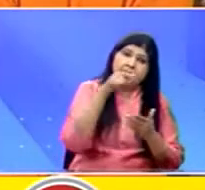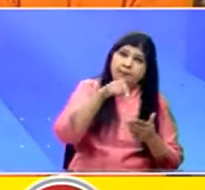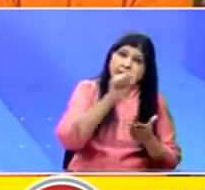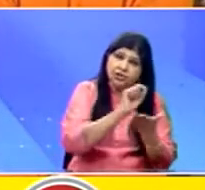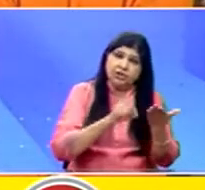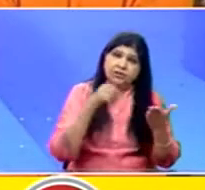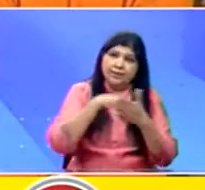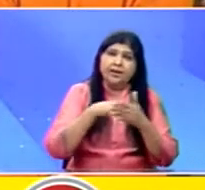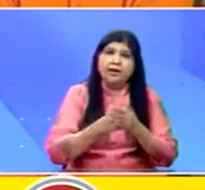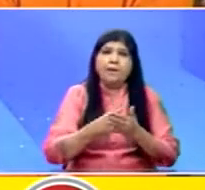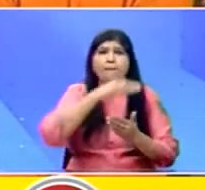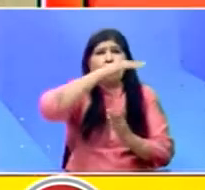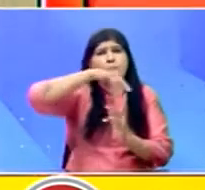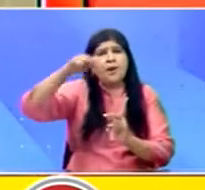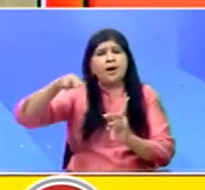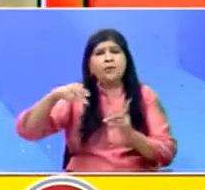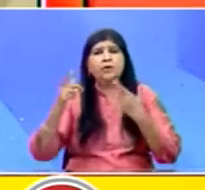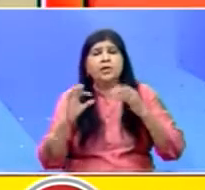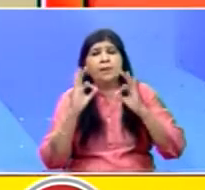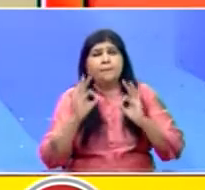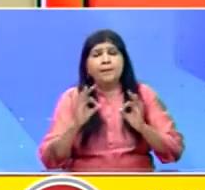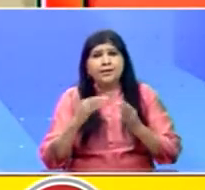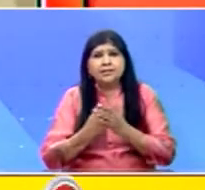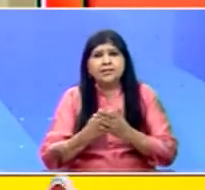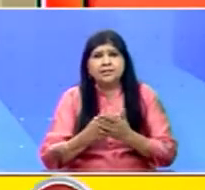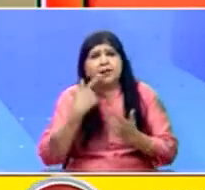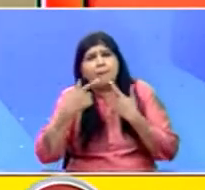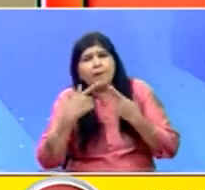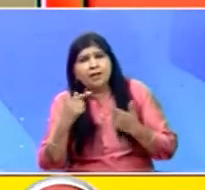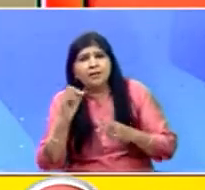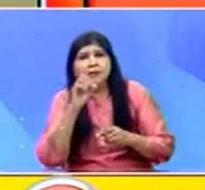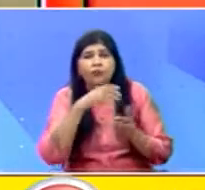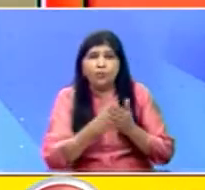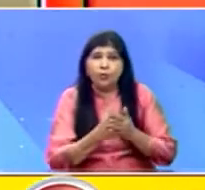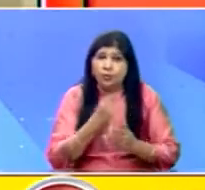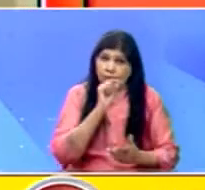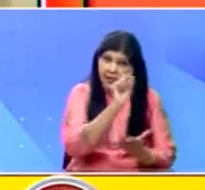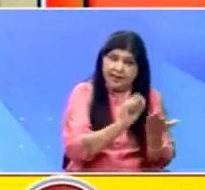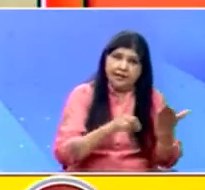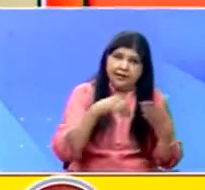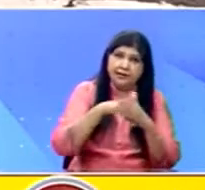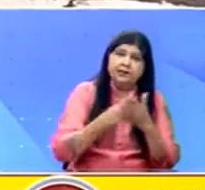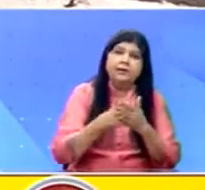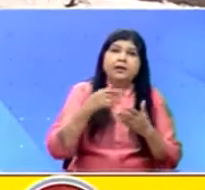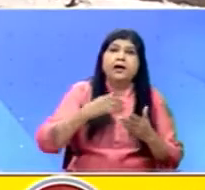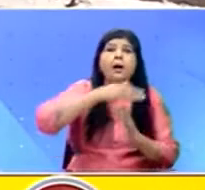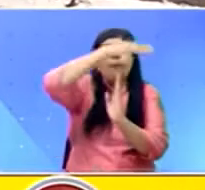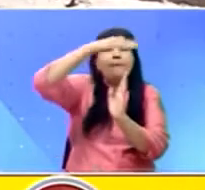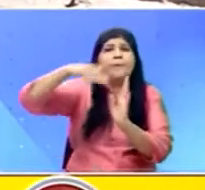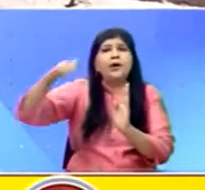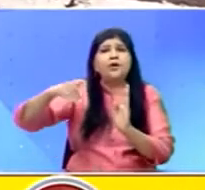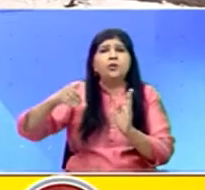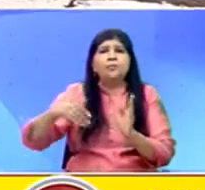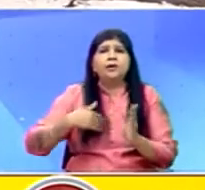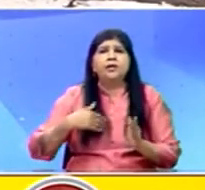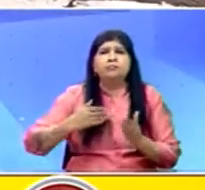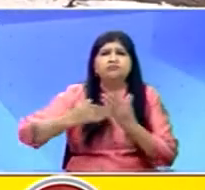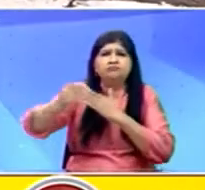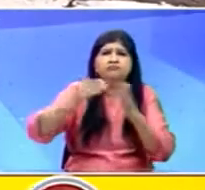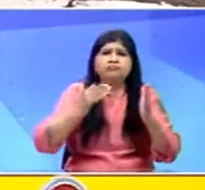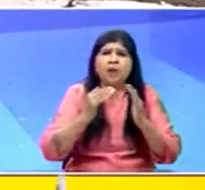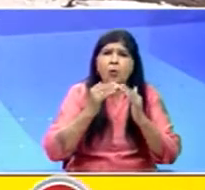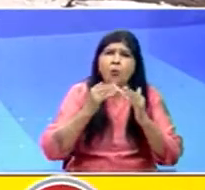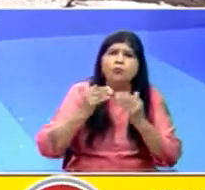में पहाड़ों की कई खूबियों का जिक्र किया है। उन्होंने लिखा कि पहाड़ों पर बस्तियां भले ही दूर दूर बसती